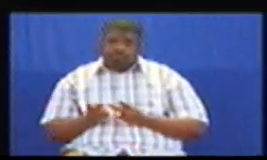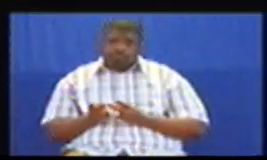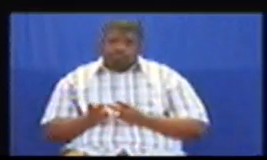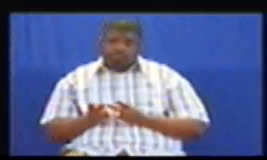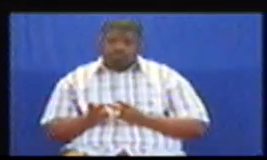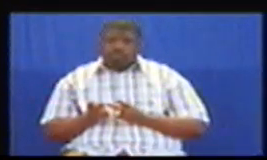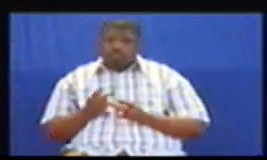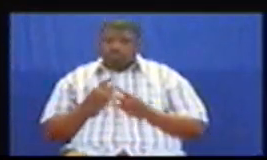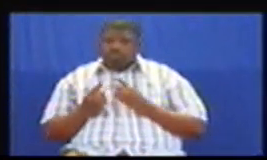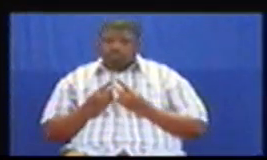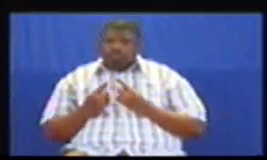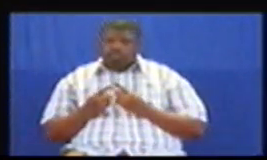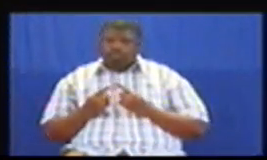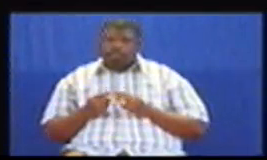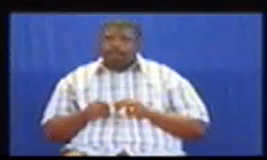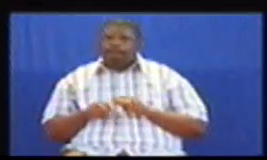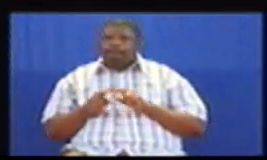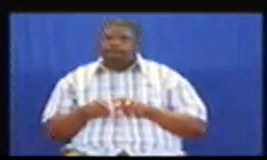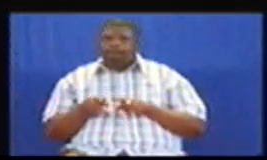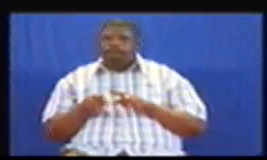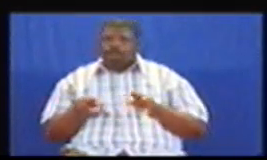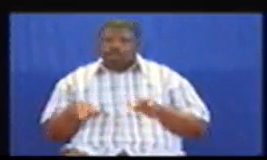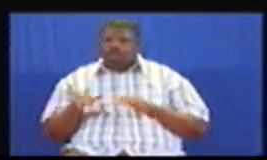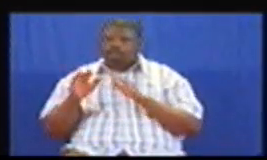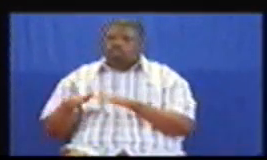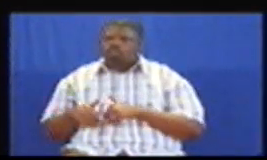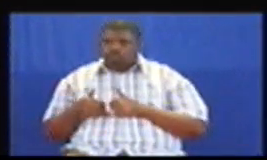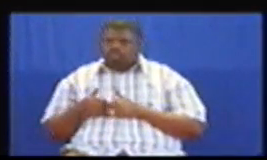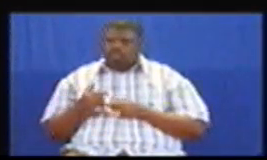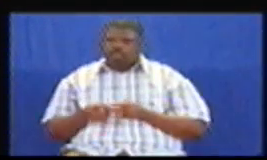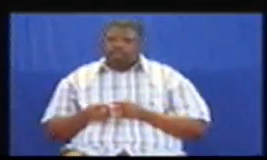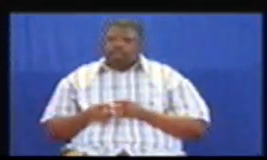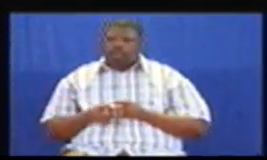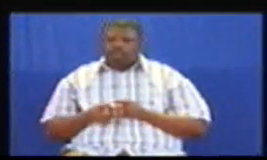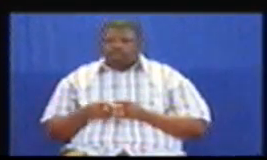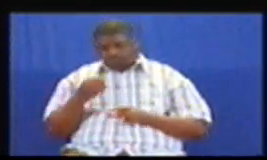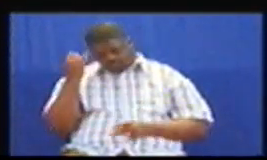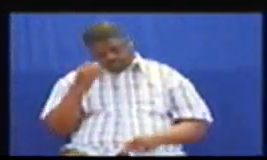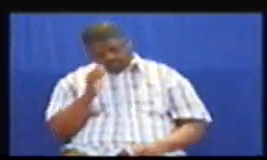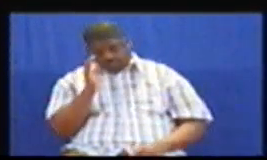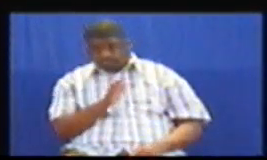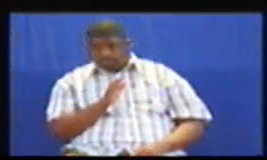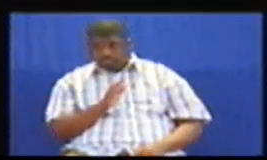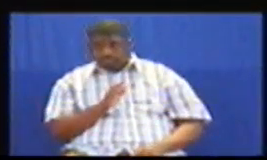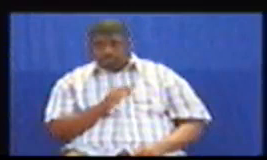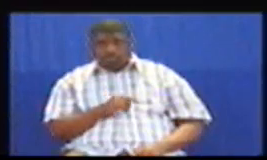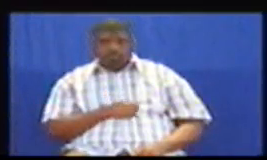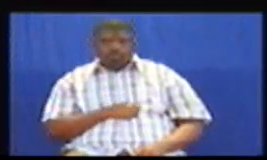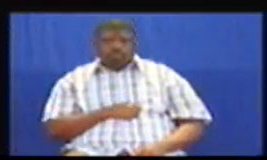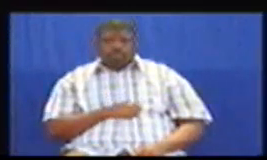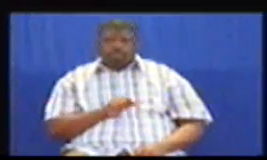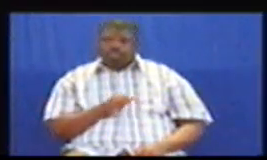amependa kuiongelea mahakama bungeni. Pamoja na mwongozo wako na ushauri wako Mheshimiwa Speaker,